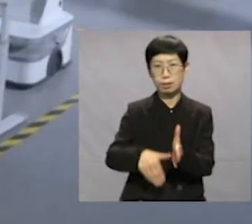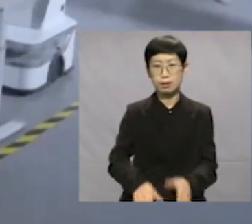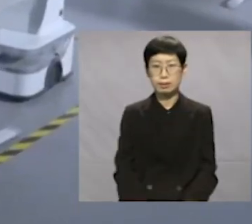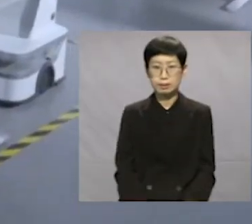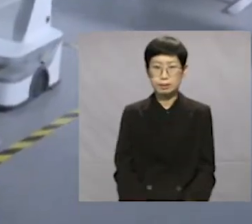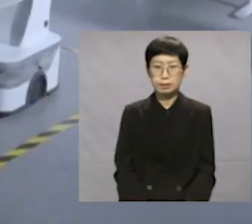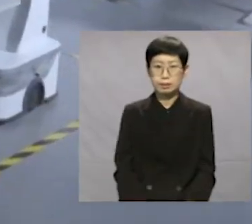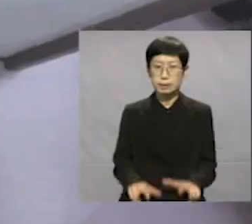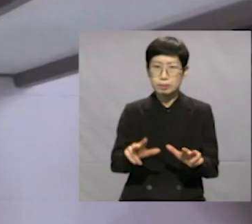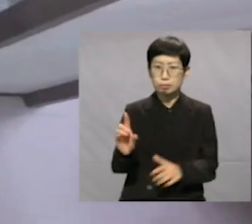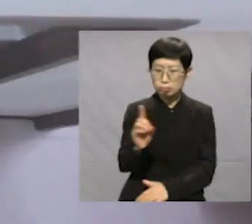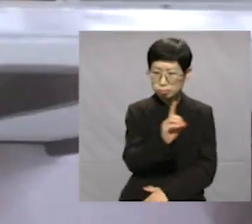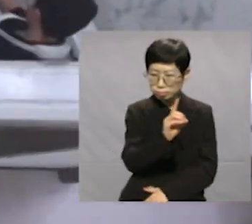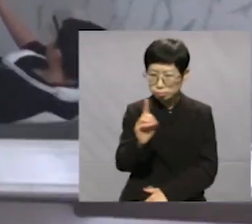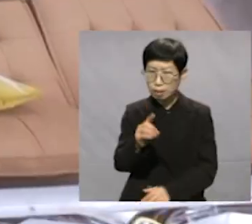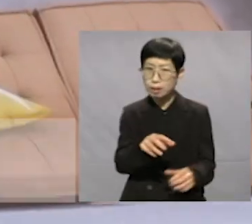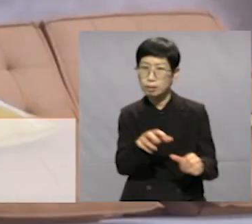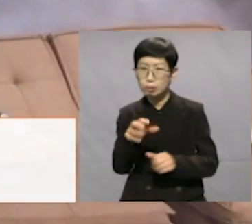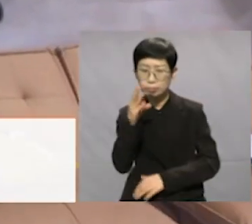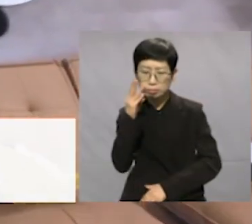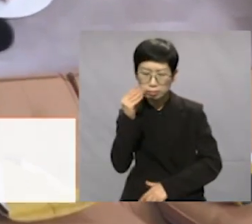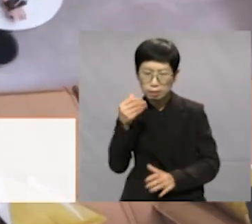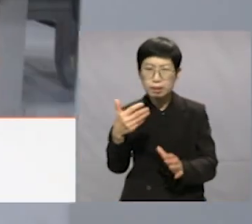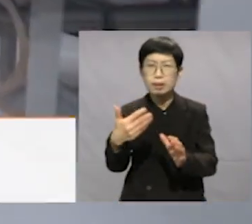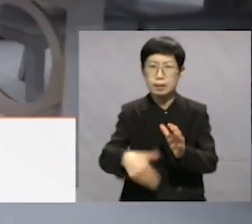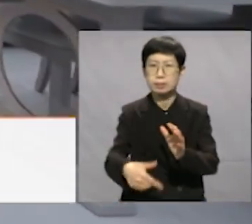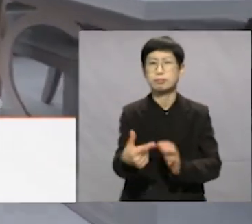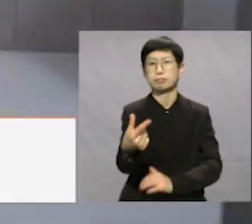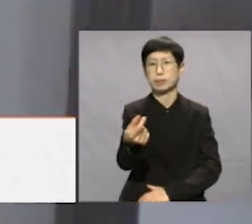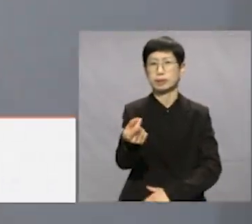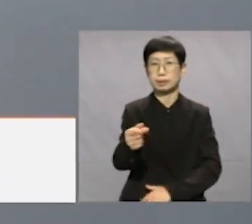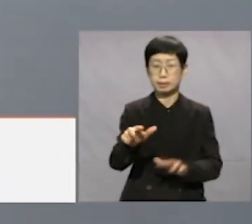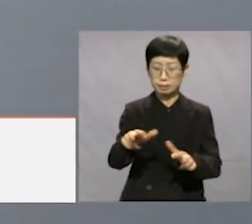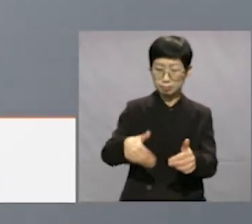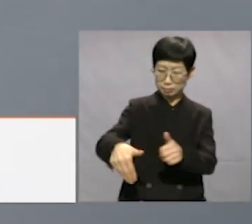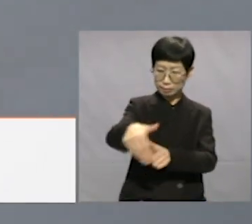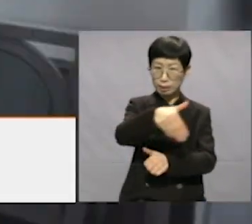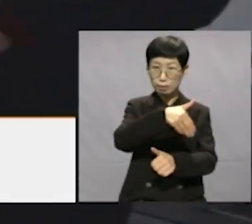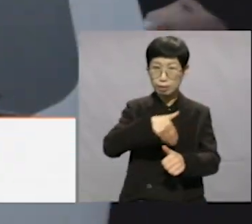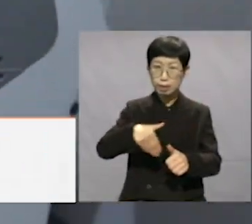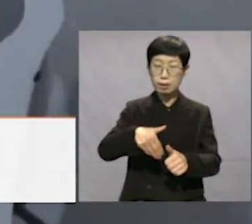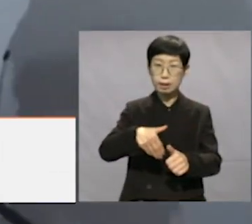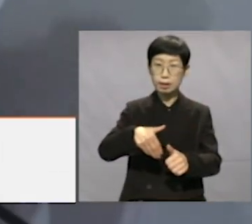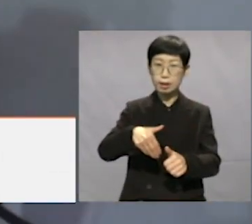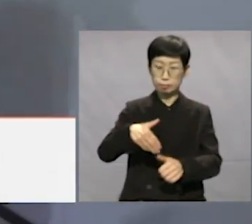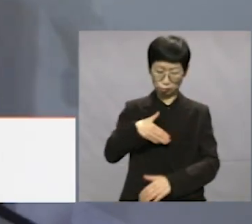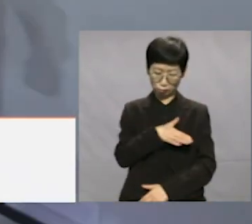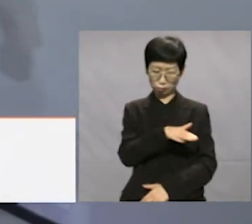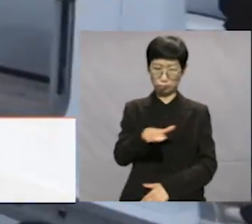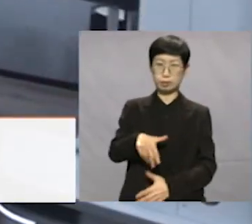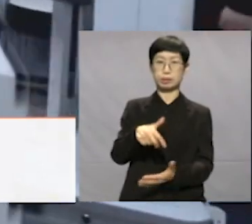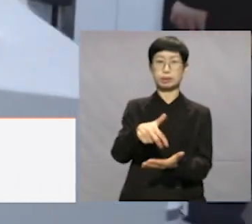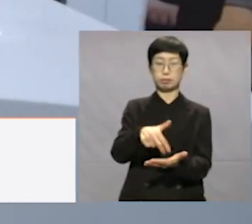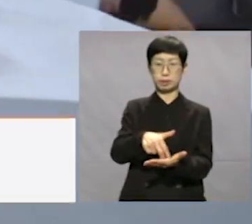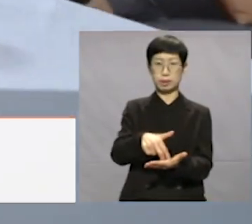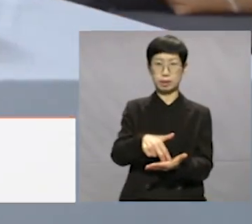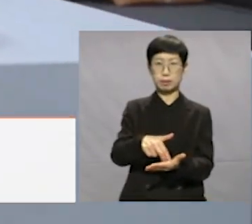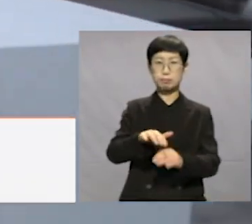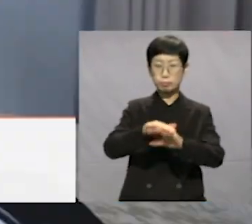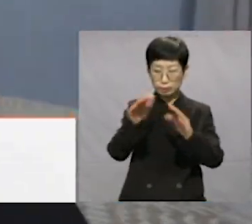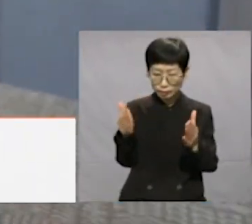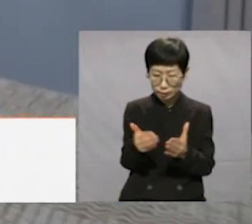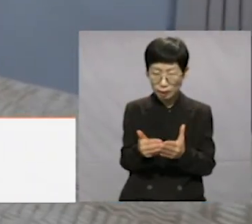디지털 시대에 아직도 잘 적응을 못하고 있죠. 이민자니까. 네네. 그러니까 따라서 현 시대에 살고 있는 우리 세대 같은 사람들은 전부 다 로봇